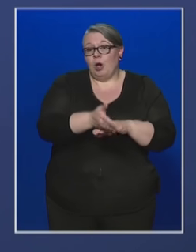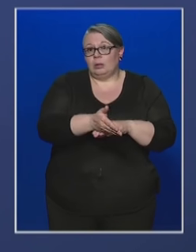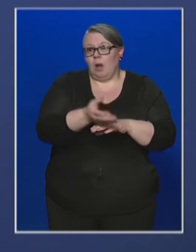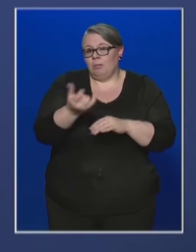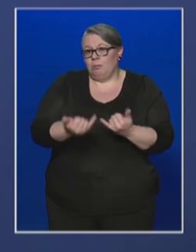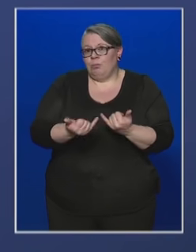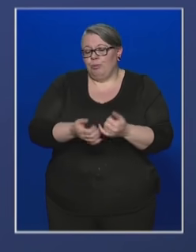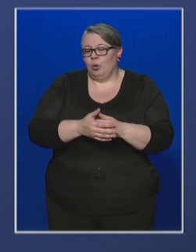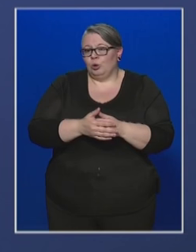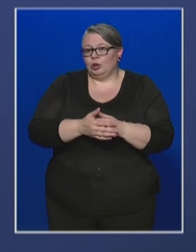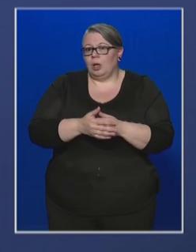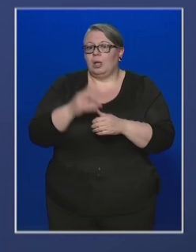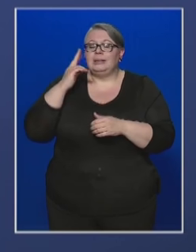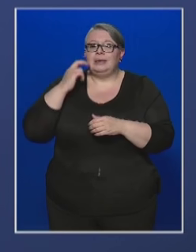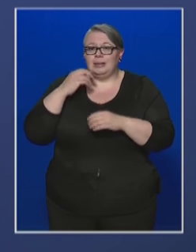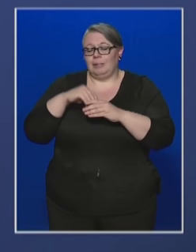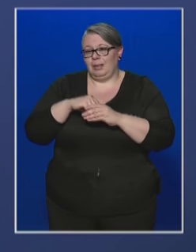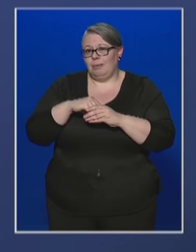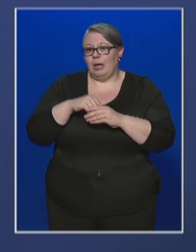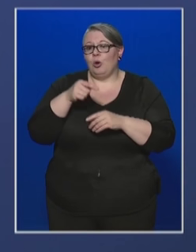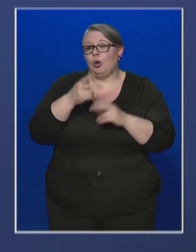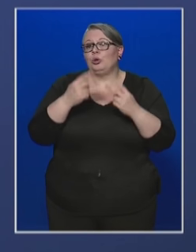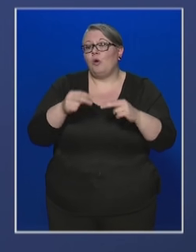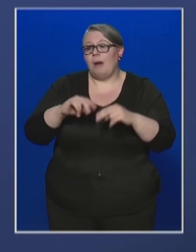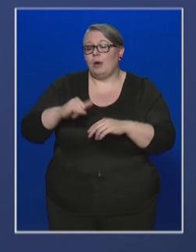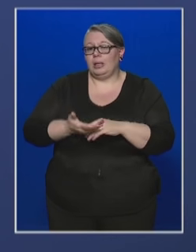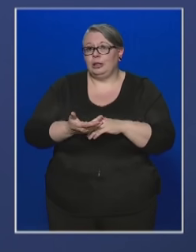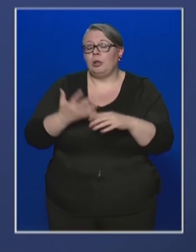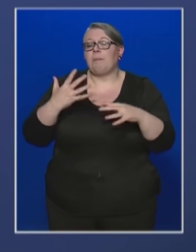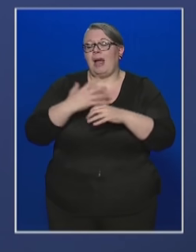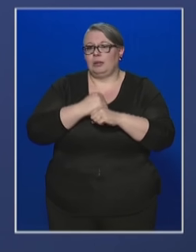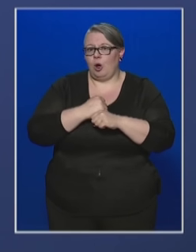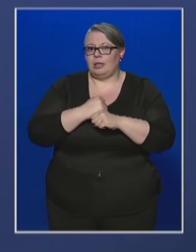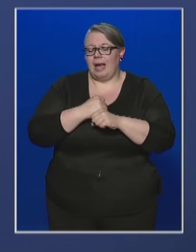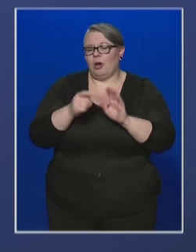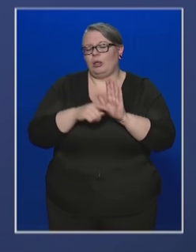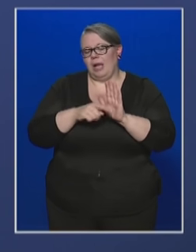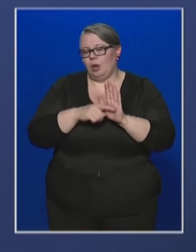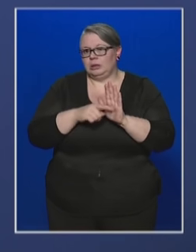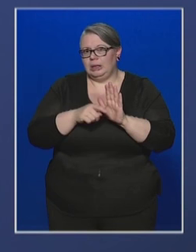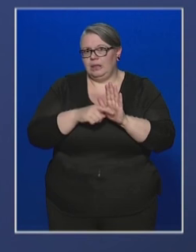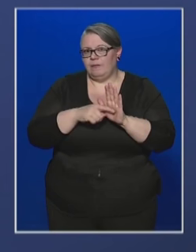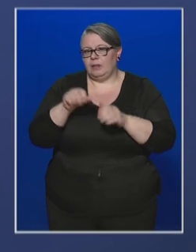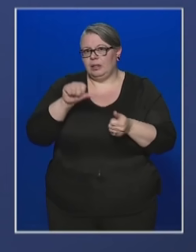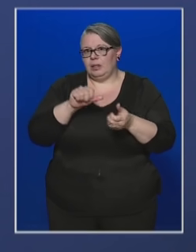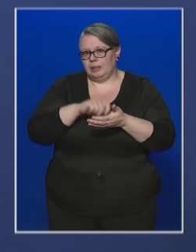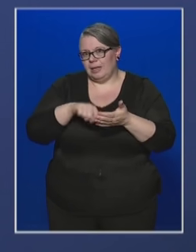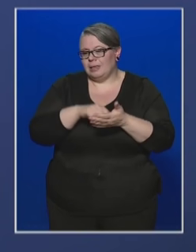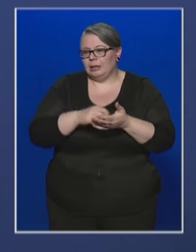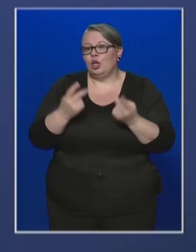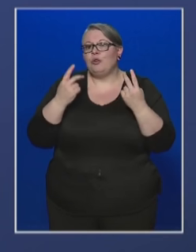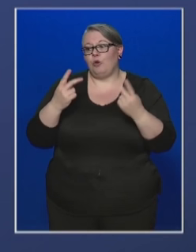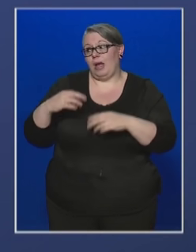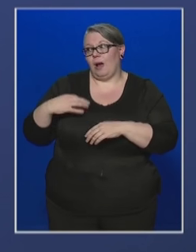most az intézményben, ők továbbra is megtartják a negativitásukat, és hát legfőképpen